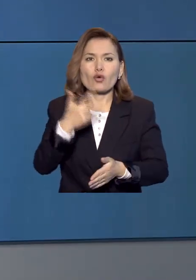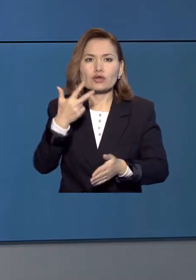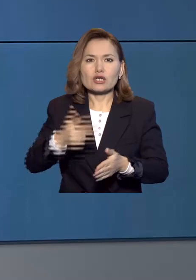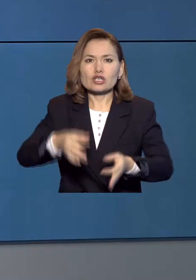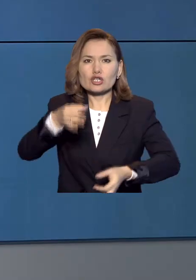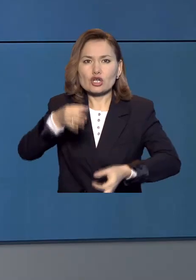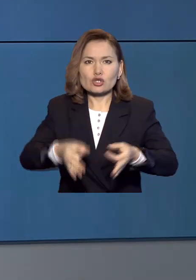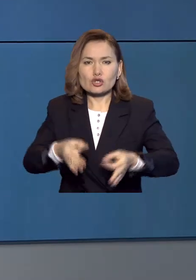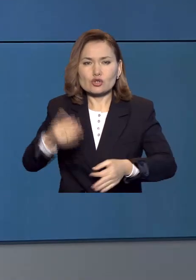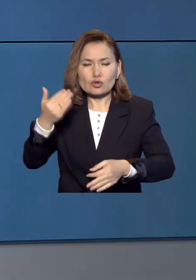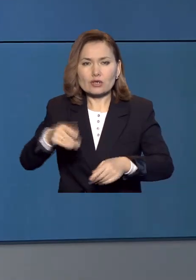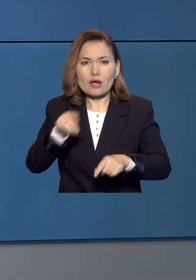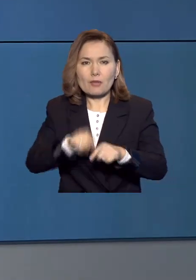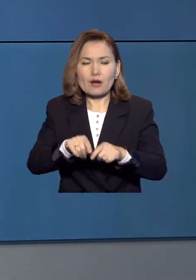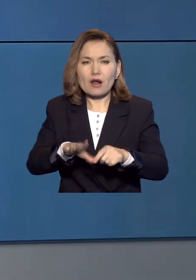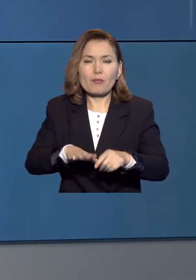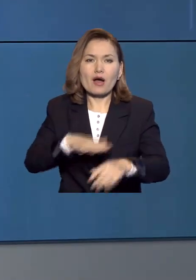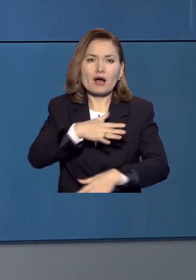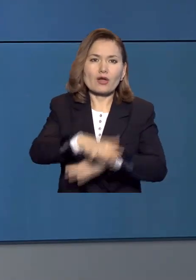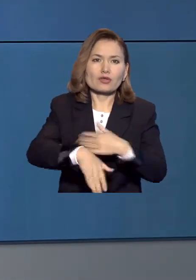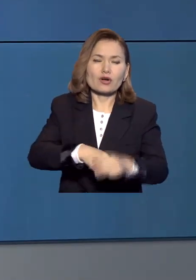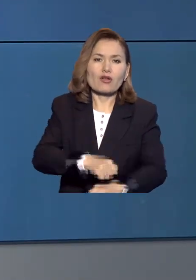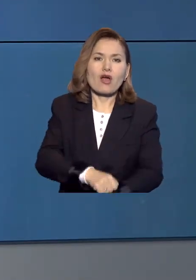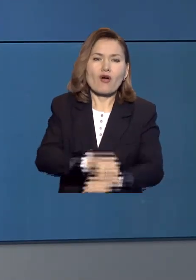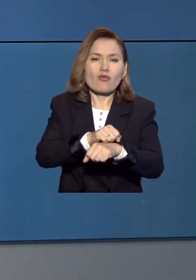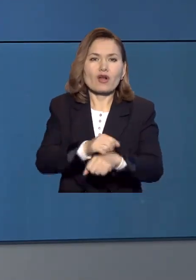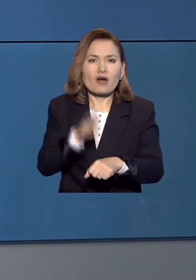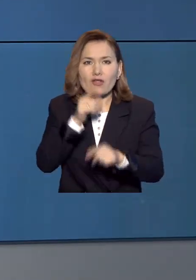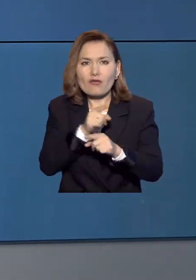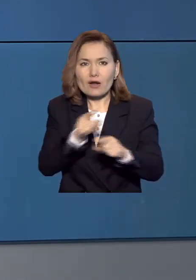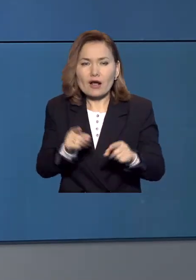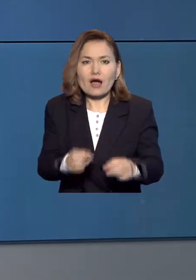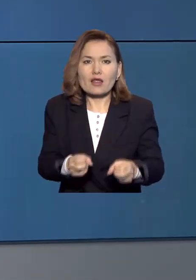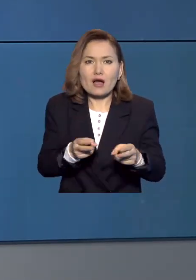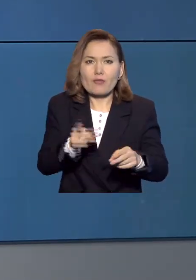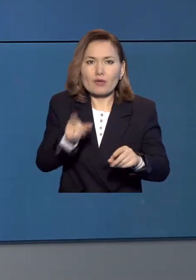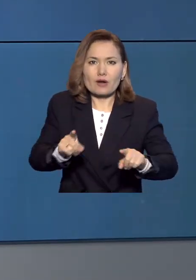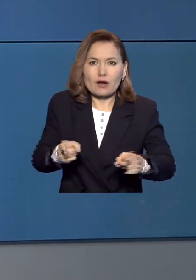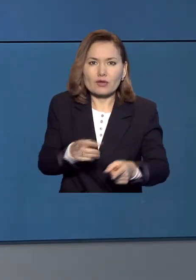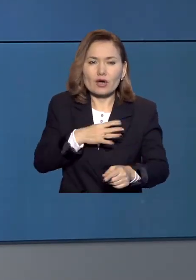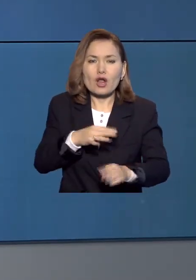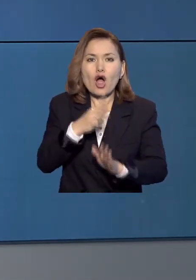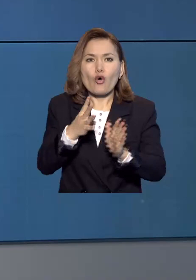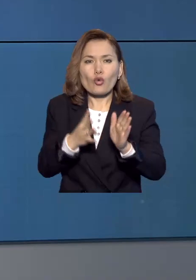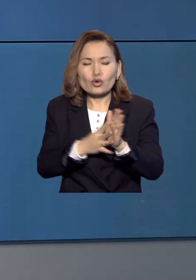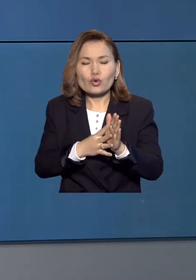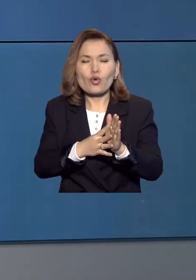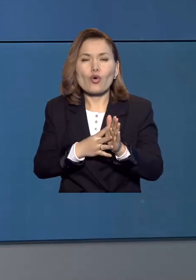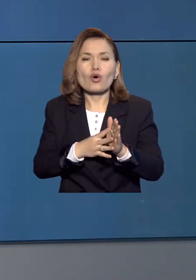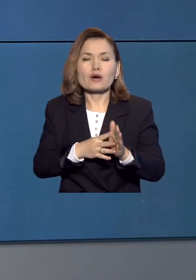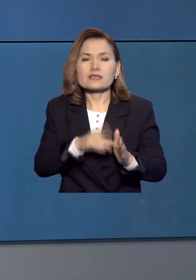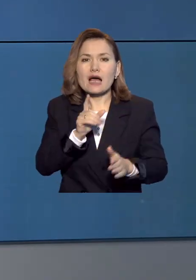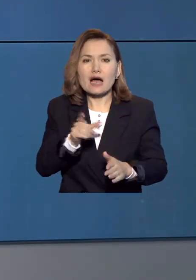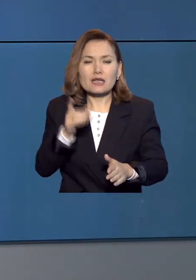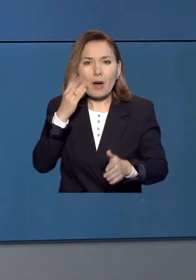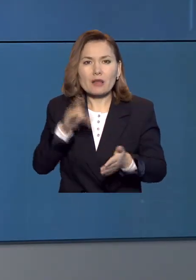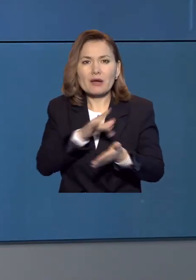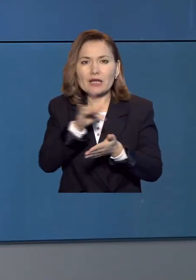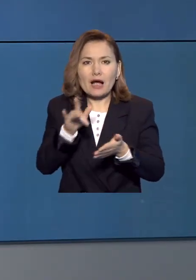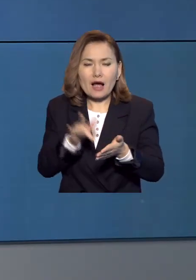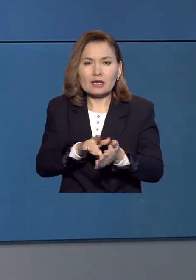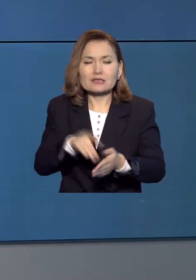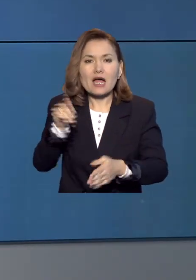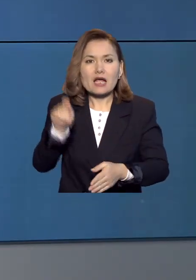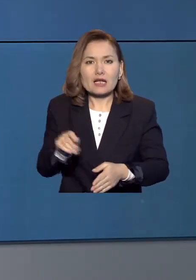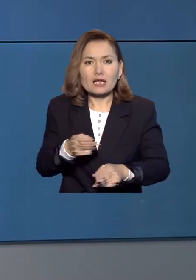сарапшысы қаңтар оқиғасындағы тонау мен тәртіпсіздікті тергеуге қатысып жатыр. Олардың 19-ы Алматыдан, қалғаны басқа өңірлерден келген. Үкіметтің